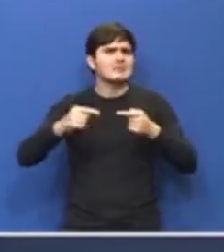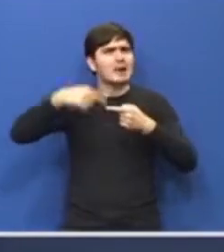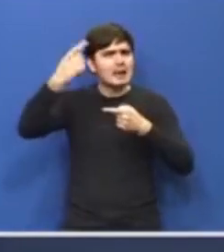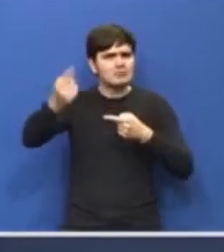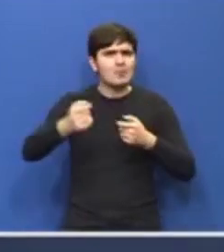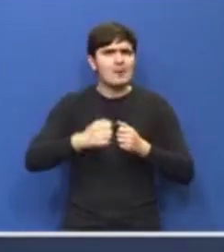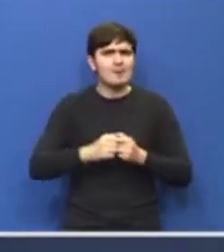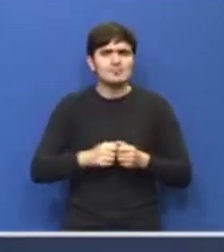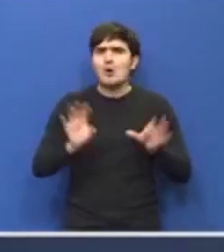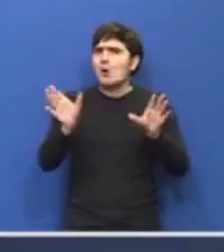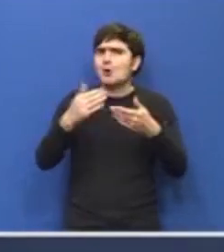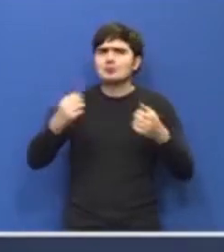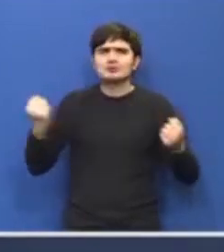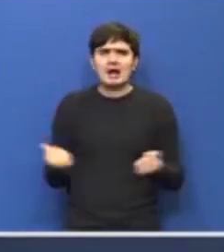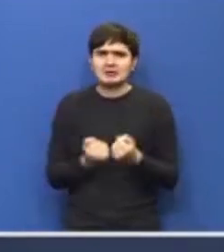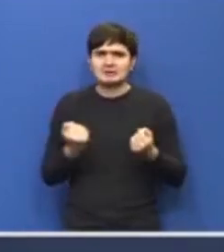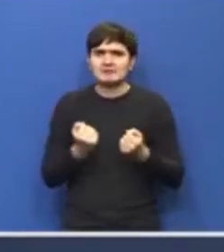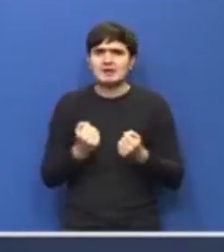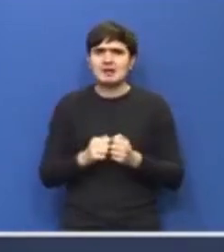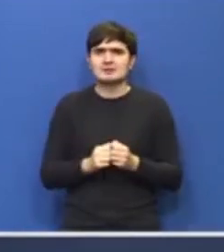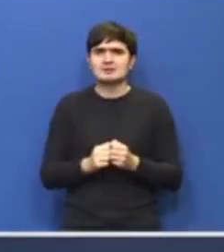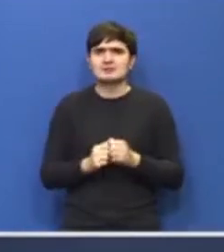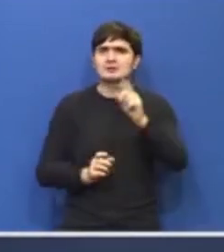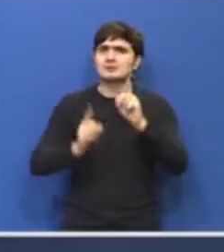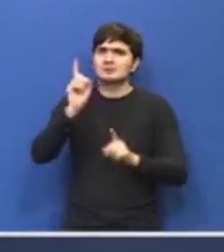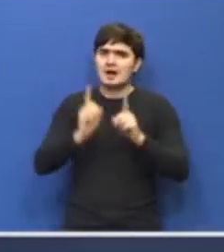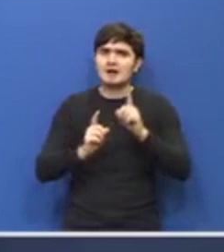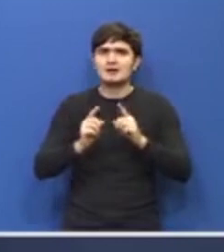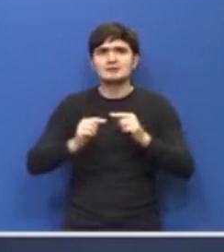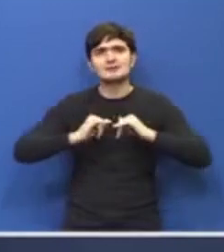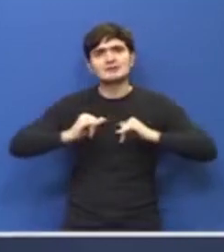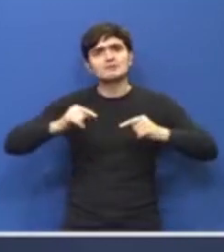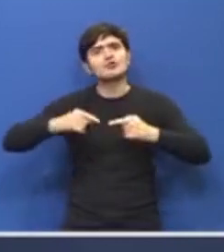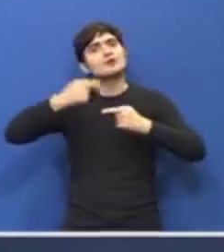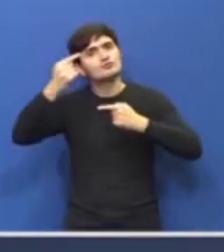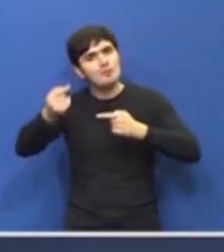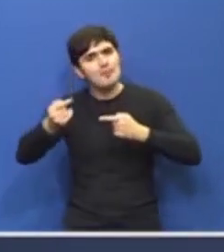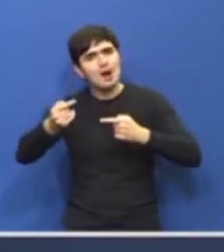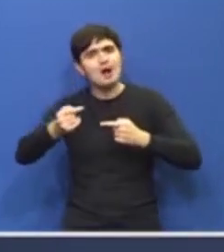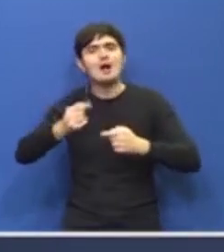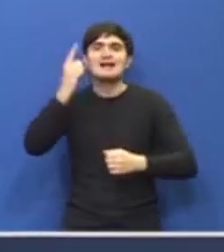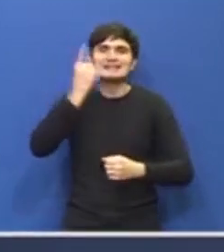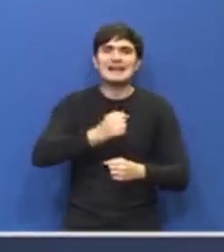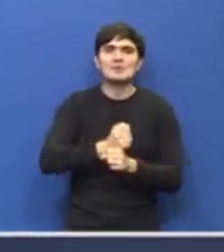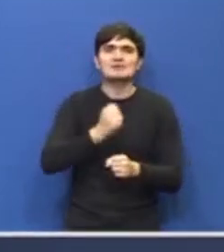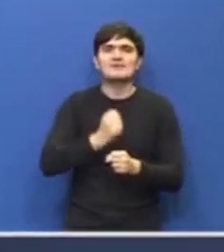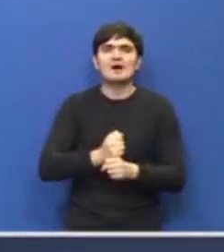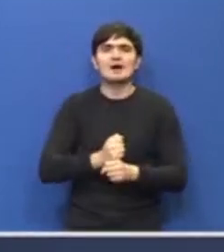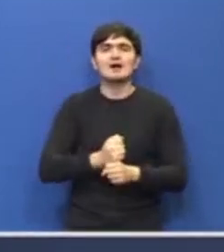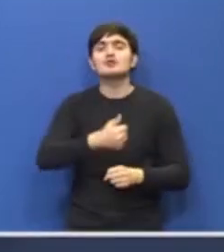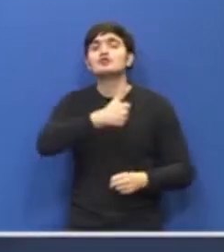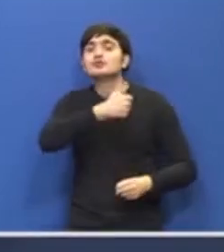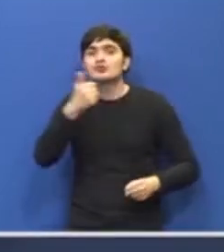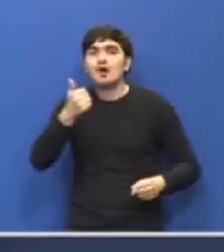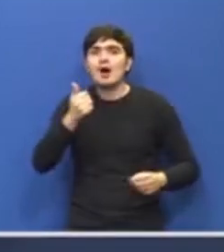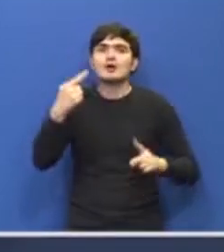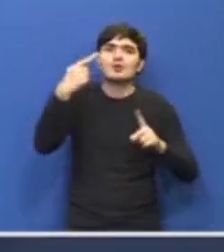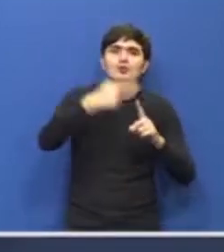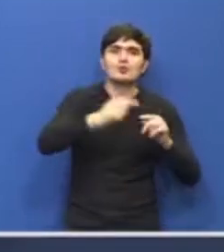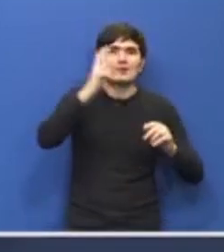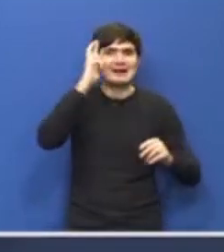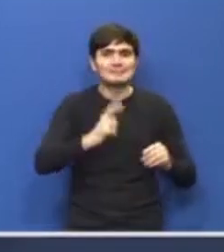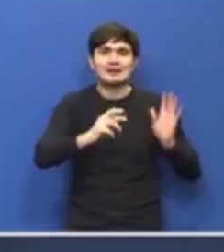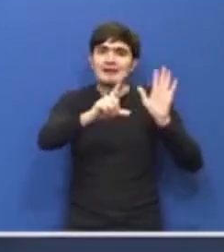ulterior, orice fel de activități care se vor desfășura ulterior se vor face doar cu respectarea legii, a